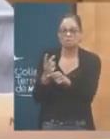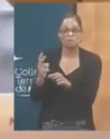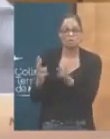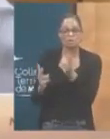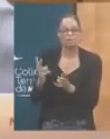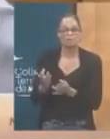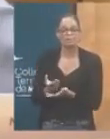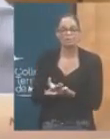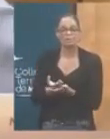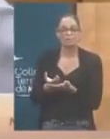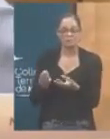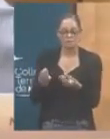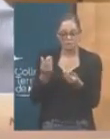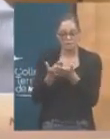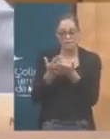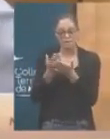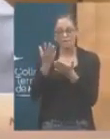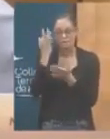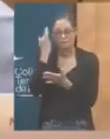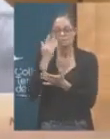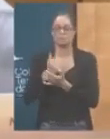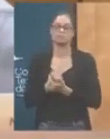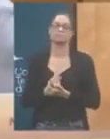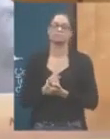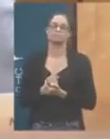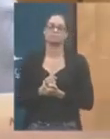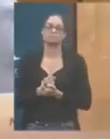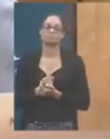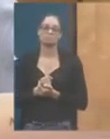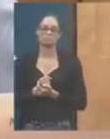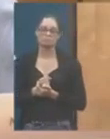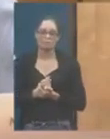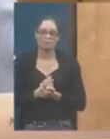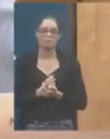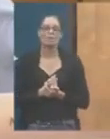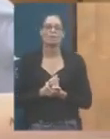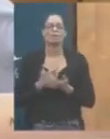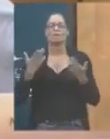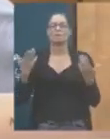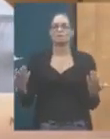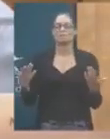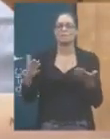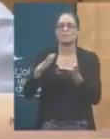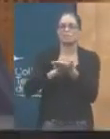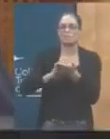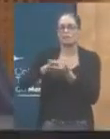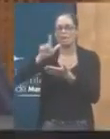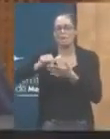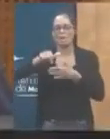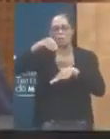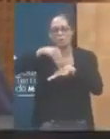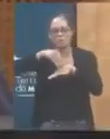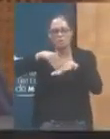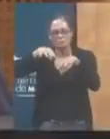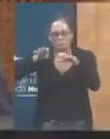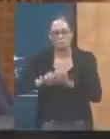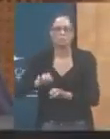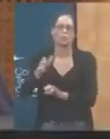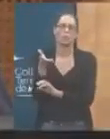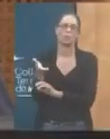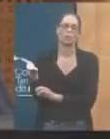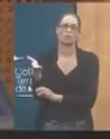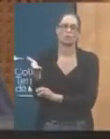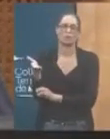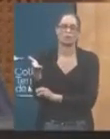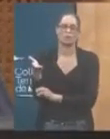ça qui m'inquiète. Monsieur Marie-Sainte. Bon. Excusez-moi. C'est pas une question. Il y a un conseil d'administration. Monsieur Marie-Sainte, il y a un conseil d'administration